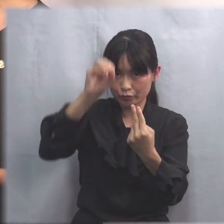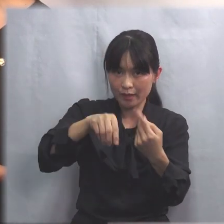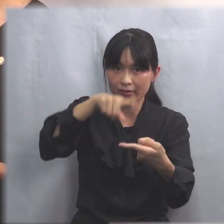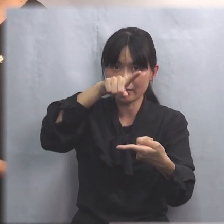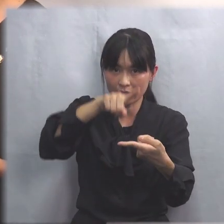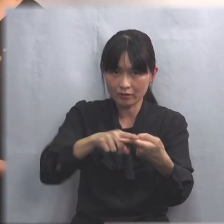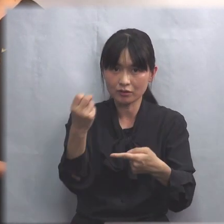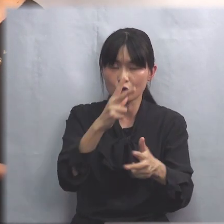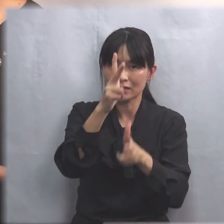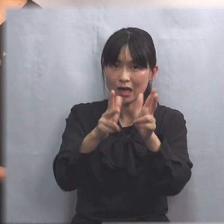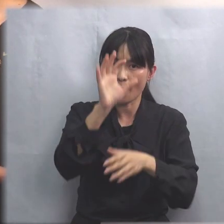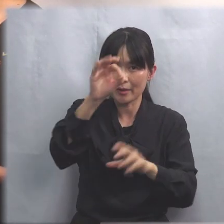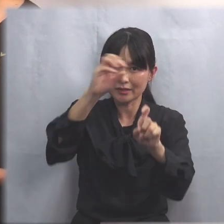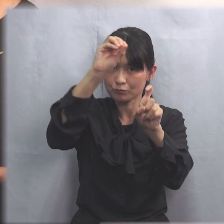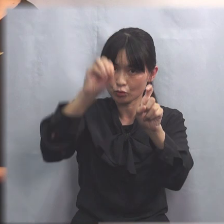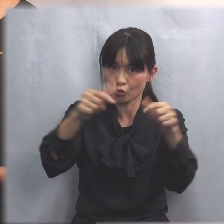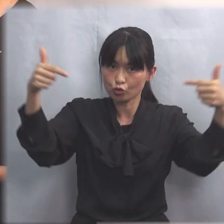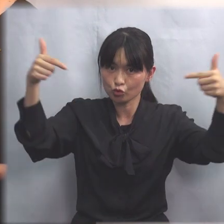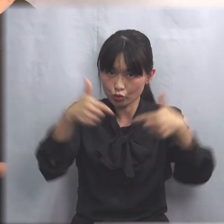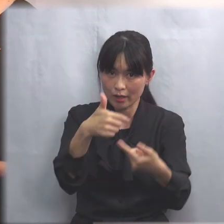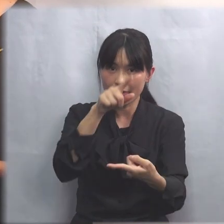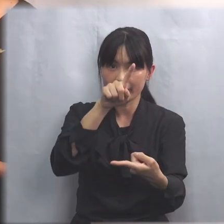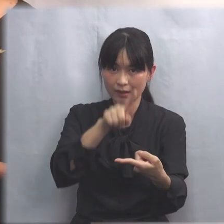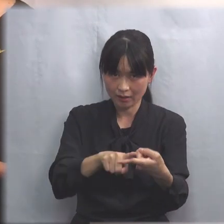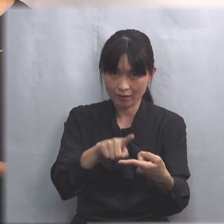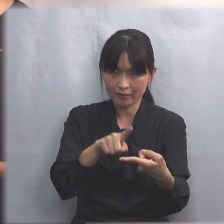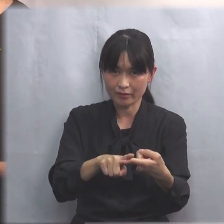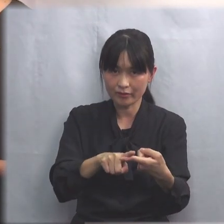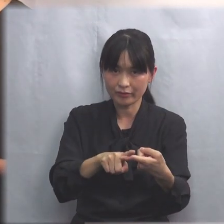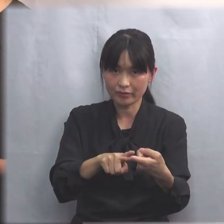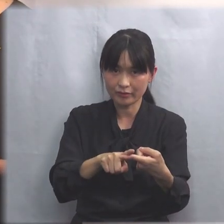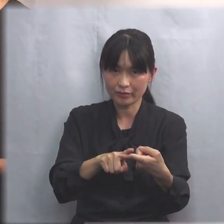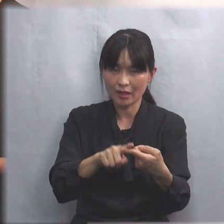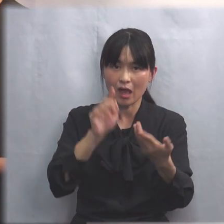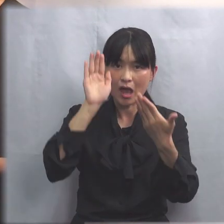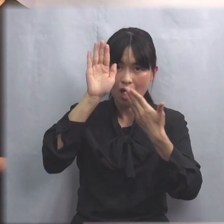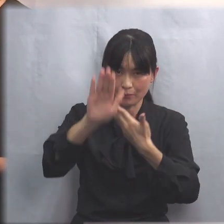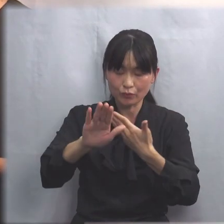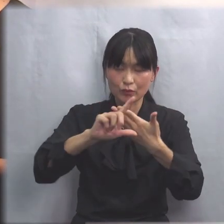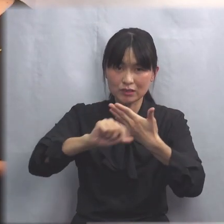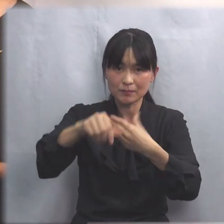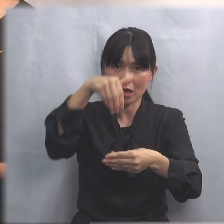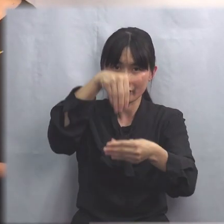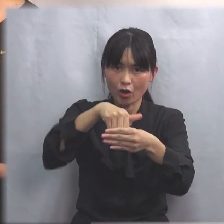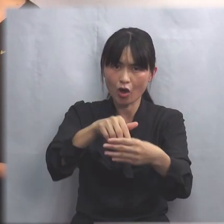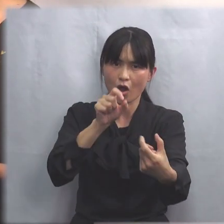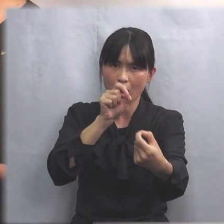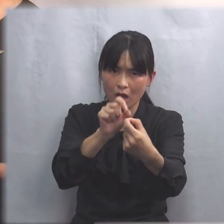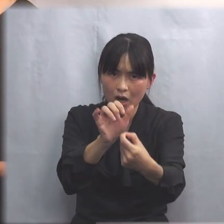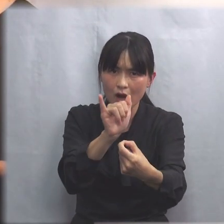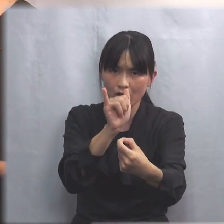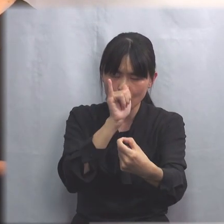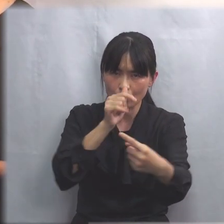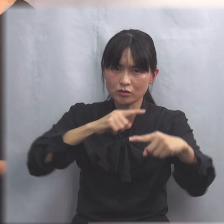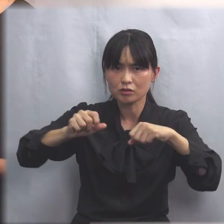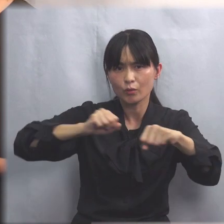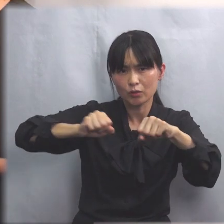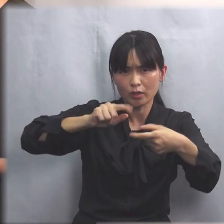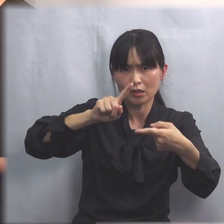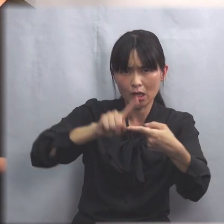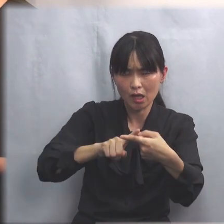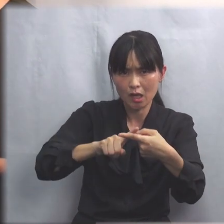이제 2022년에 지방선거를 앞두고 당의 정치활동을 위축시키거나 약화시킬 가능성이 있기 때문에 이